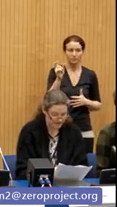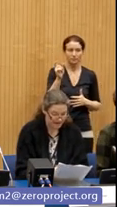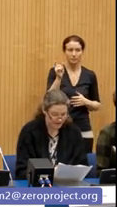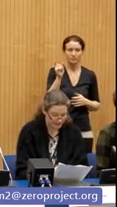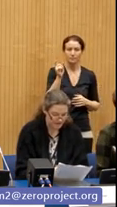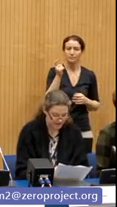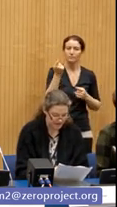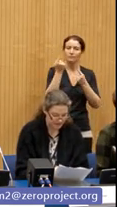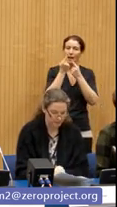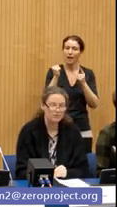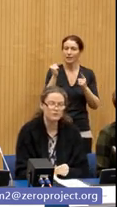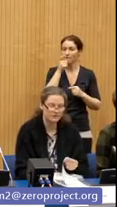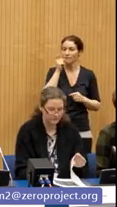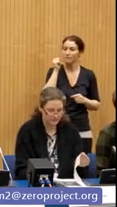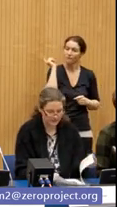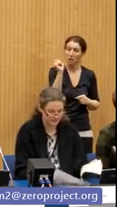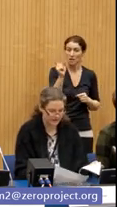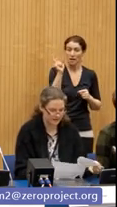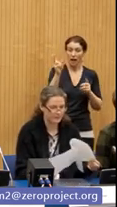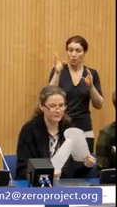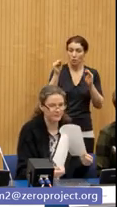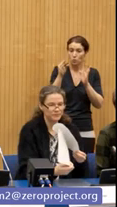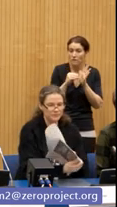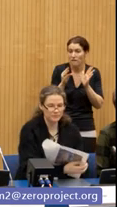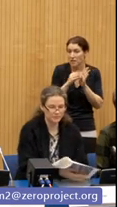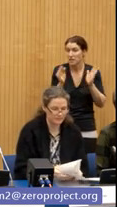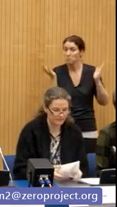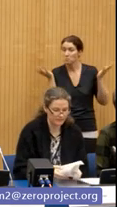Kann diese andere Bezeichnung gut genutzt werden,